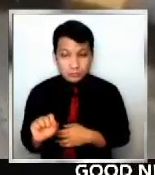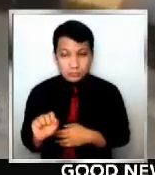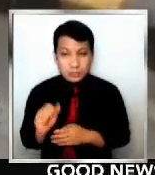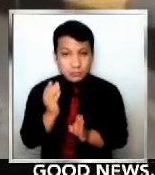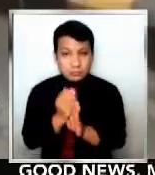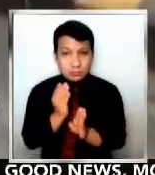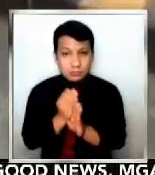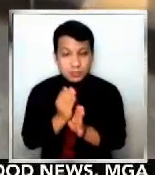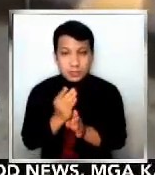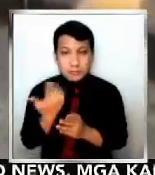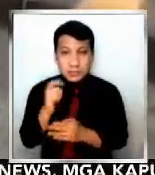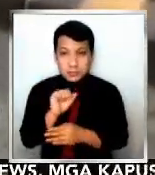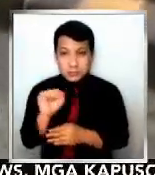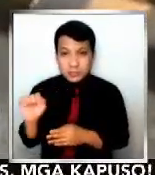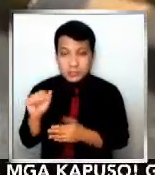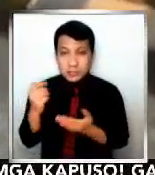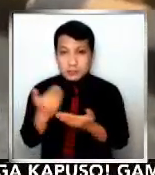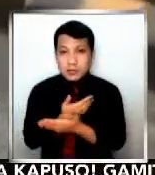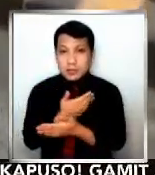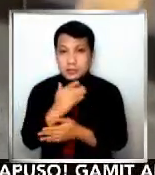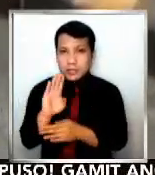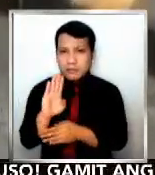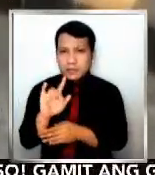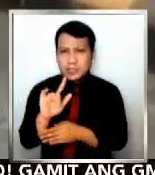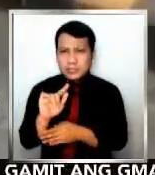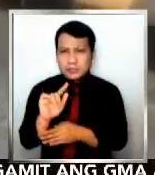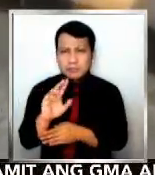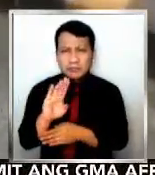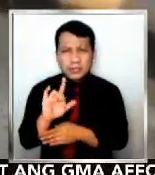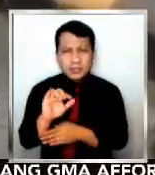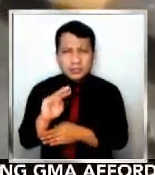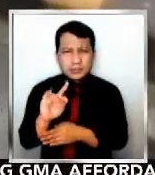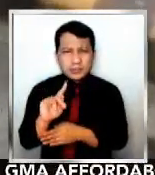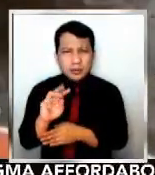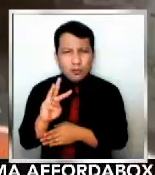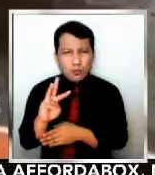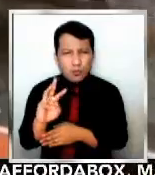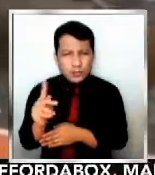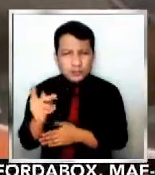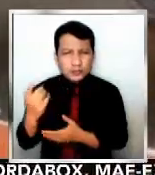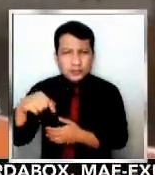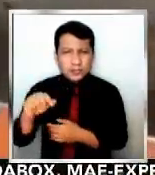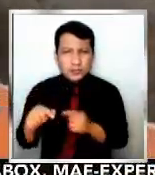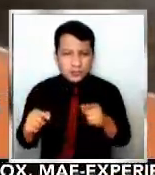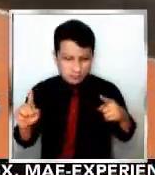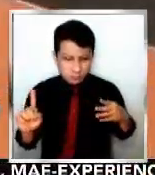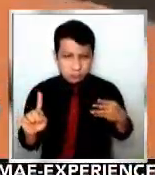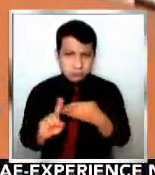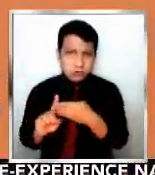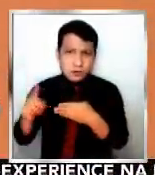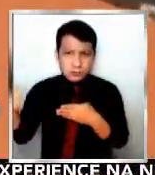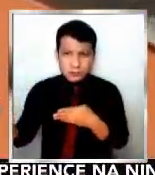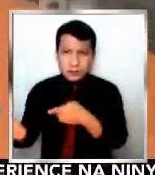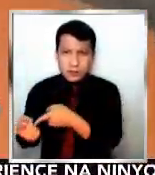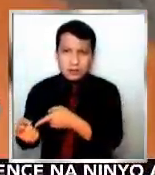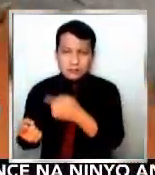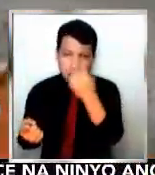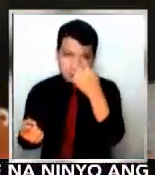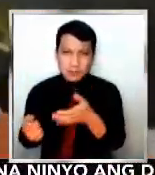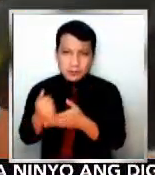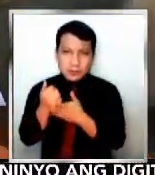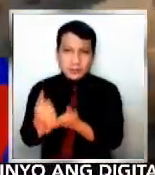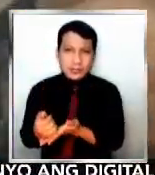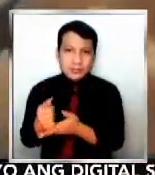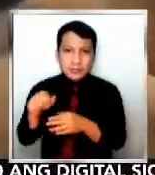sa bahagi ng Bagong Baryo at balintawakan lalaki. Sa lakas ng impact, nawalan siya ng malay pero agad din namang natulungan. Nagpapagaling na siya